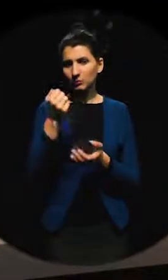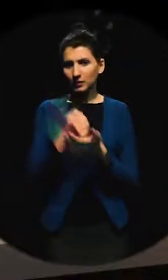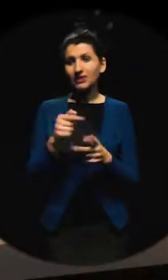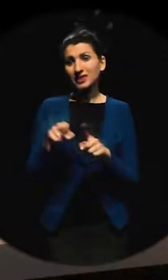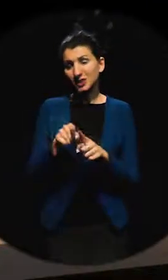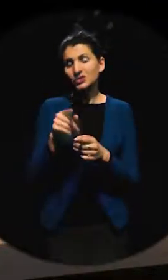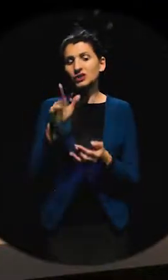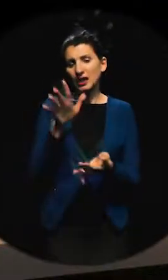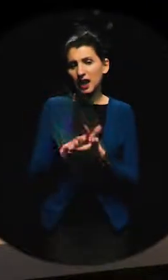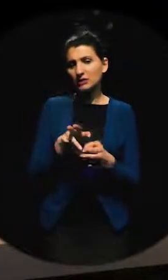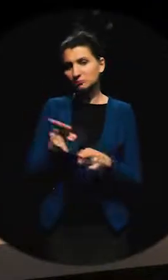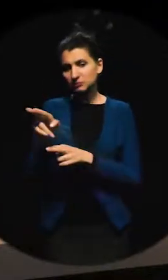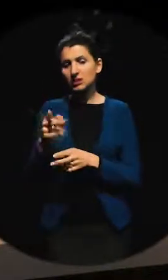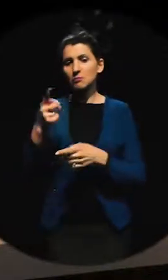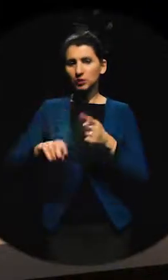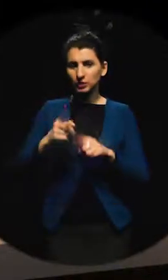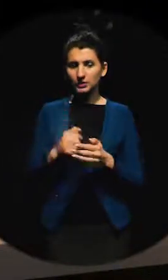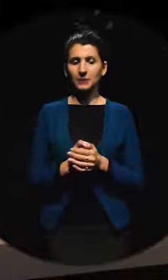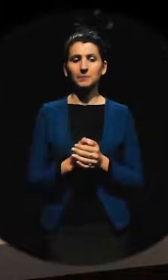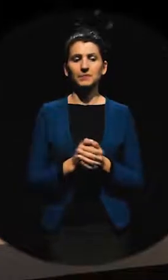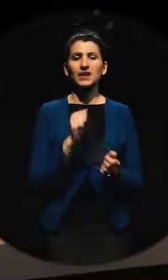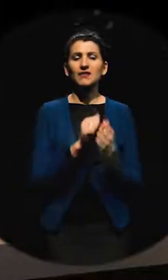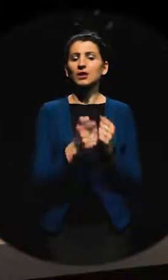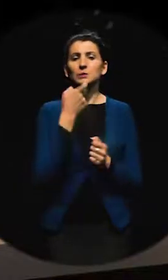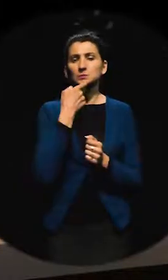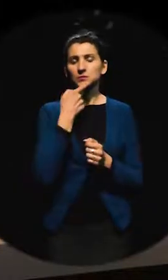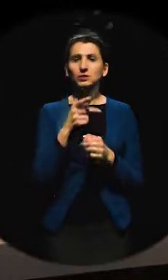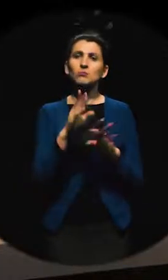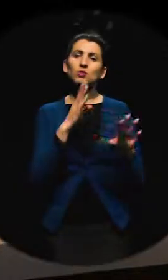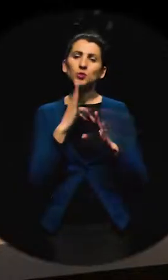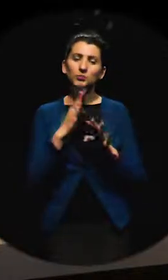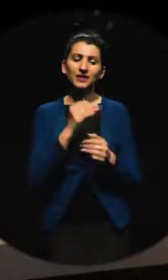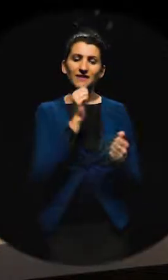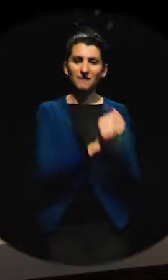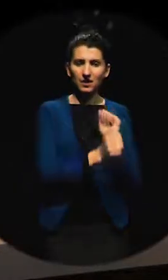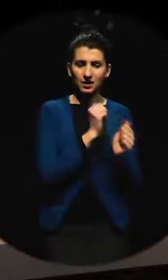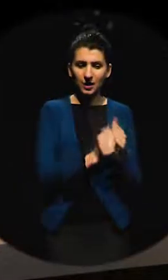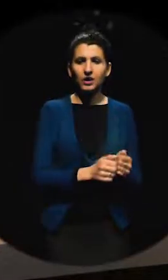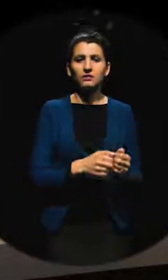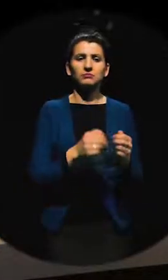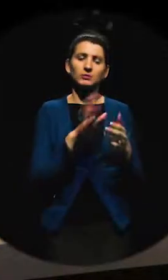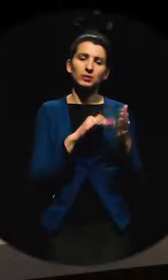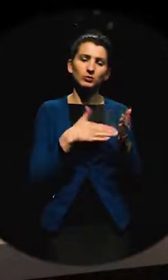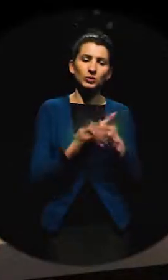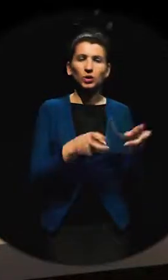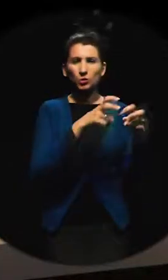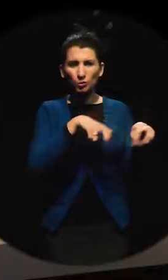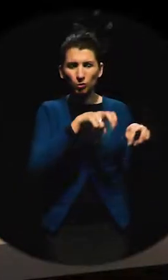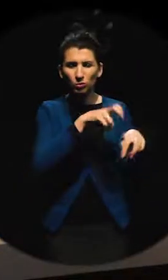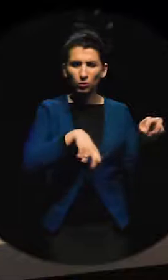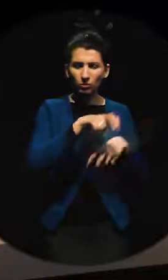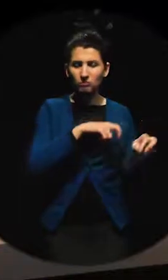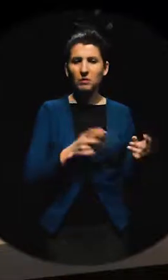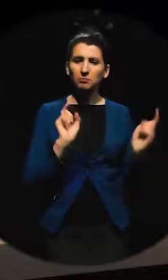politycznym. Tą walkę też rozumiemy dwutorowo, to znaczy z jednej strony jako walkę w postaci konkretnych ruchów i protestów